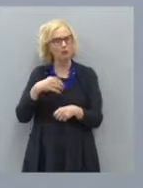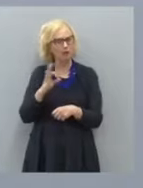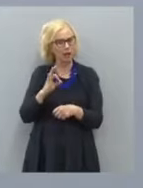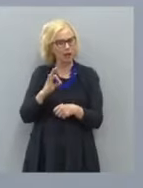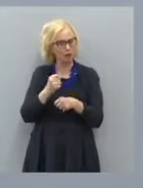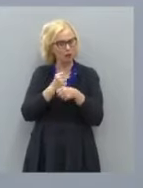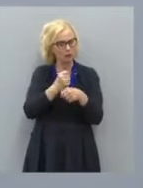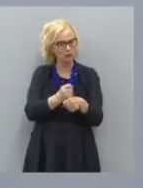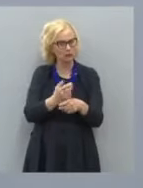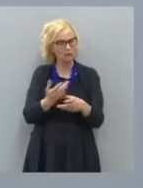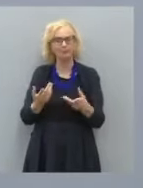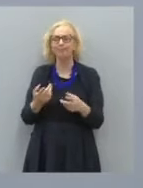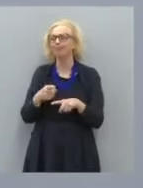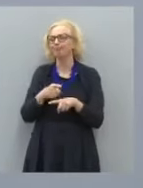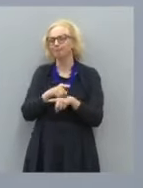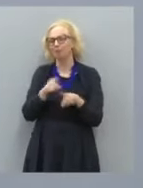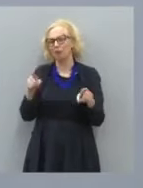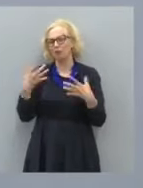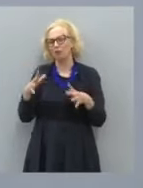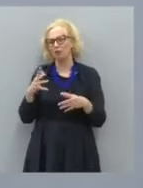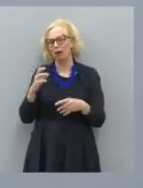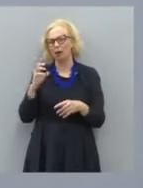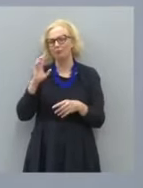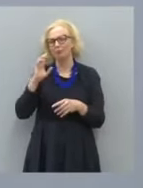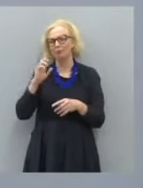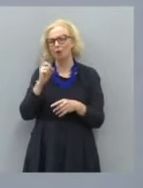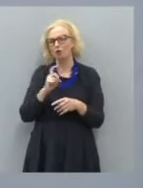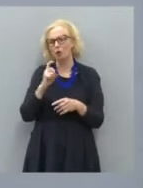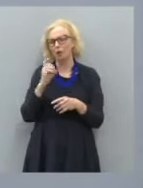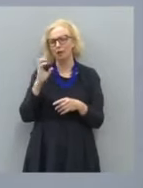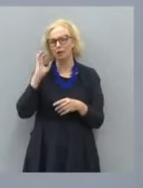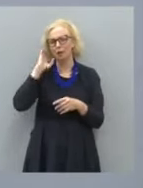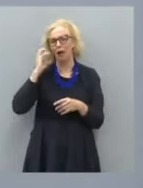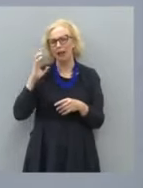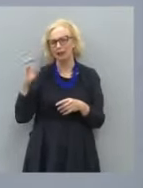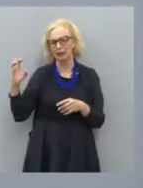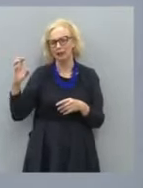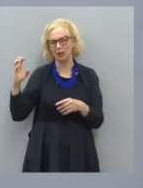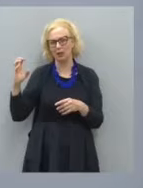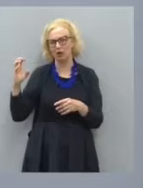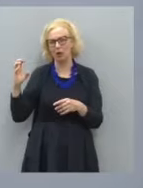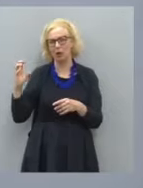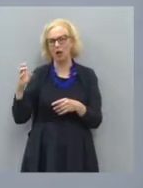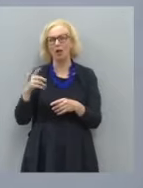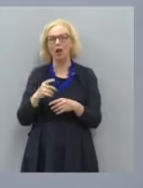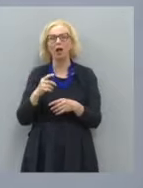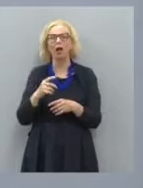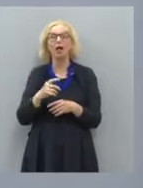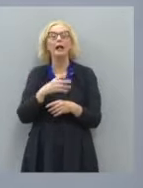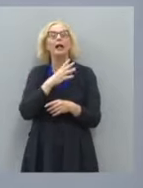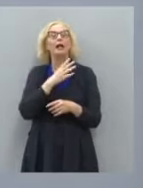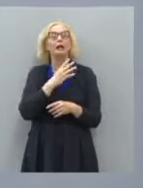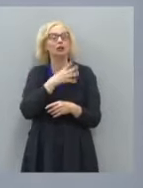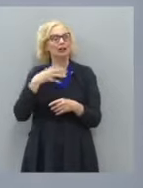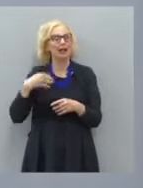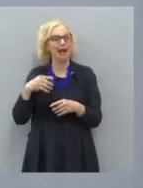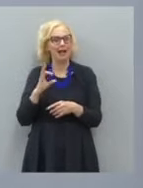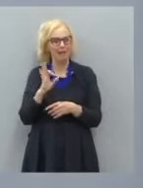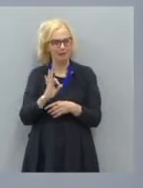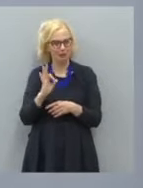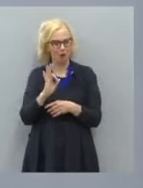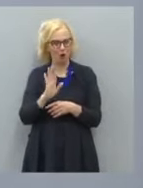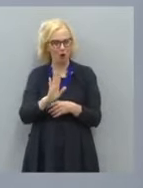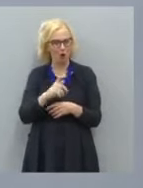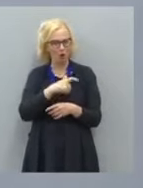avete sentito nei giorni scorsi il generale figliuolo anche a seguito delle iniziative